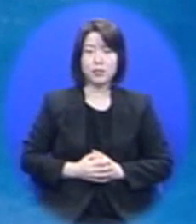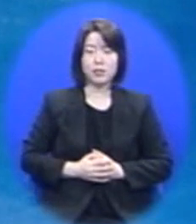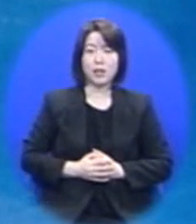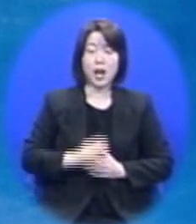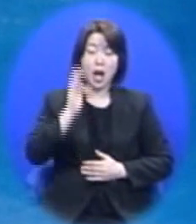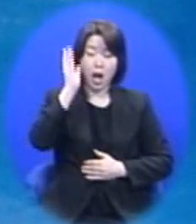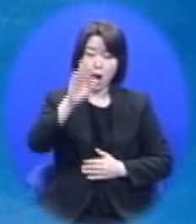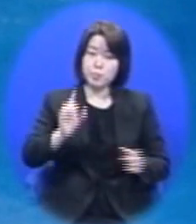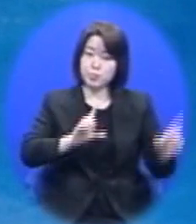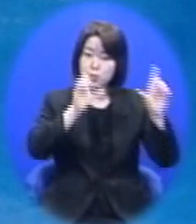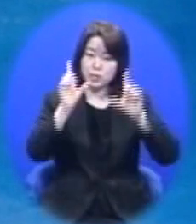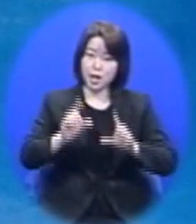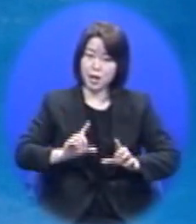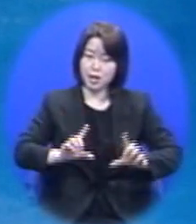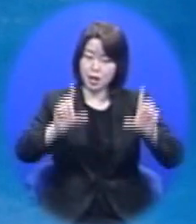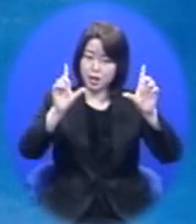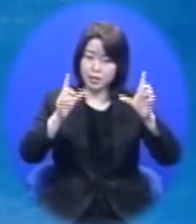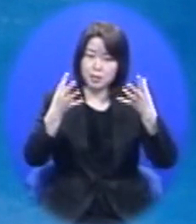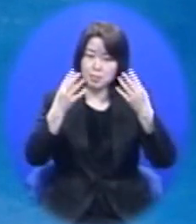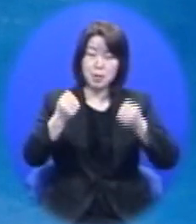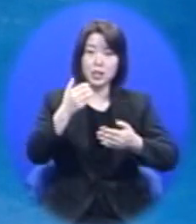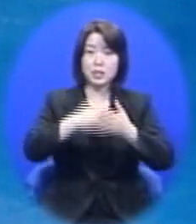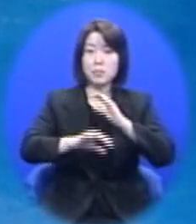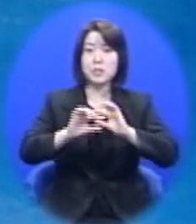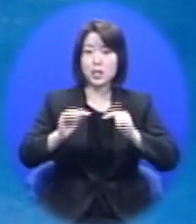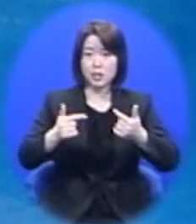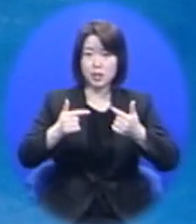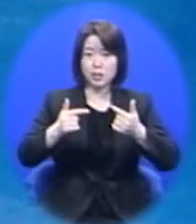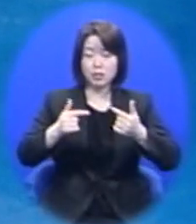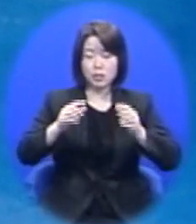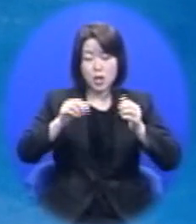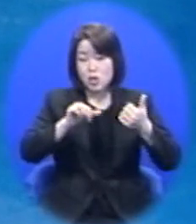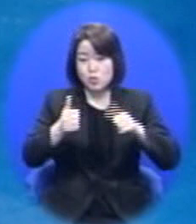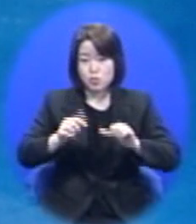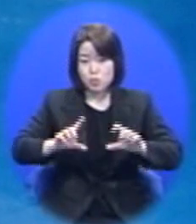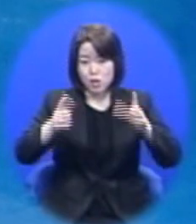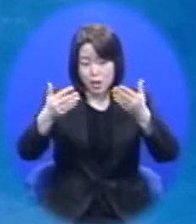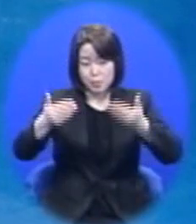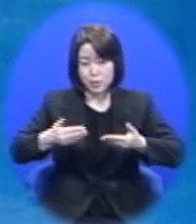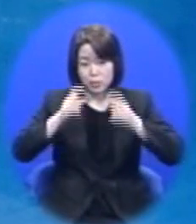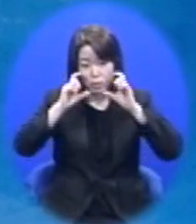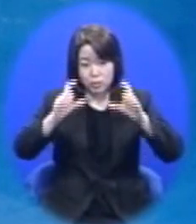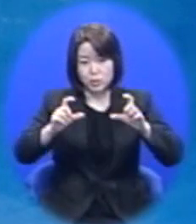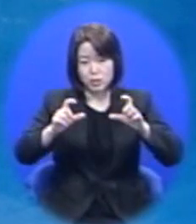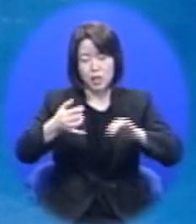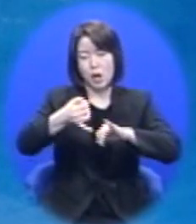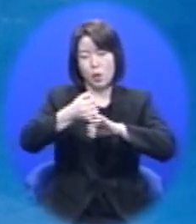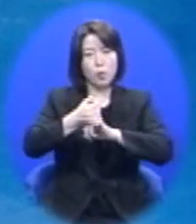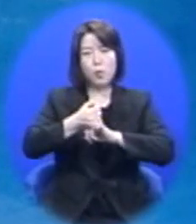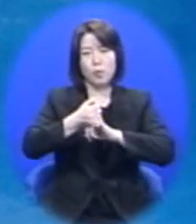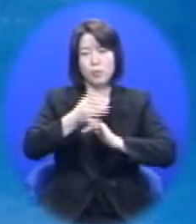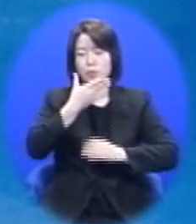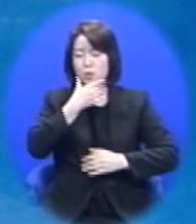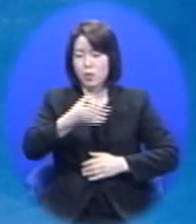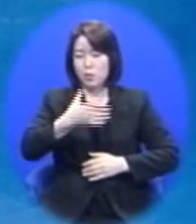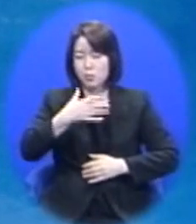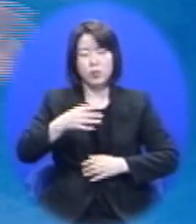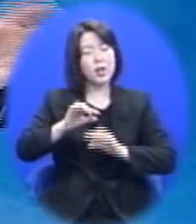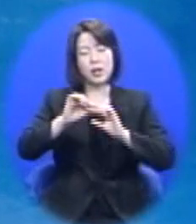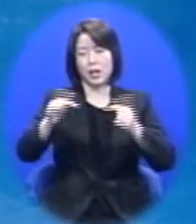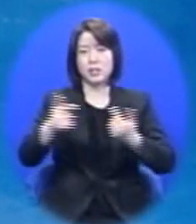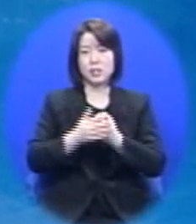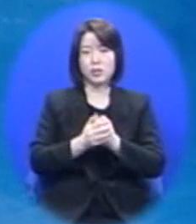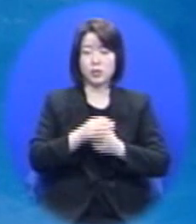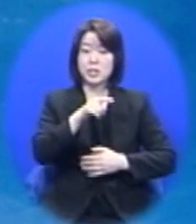날이 얼마 안 남았다, 이런 시한부 판정을 받는 것이 꼭 불행한 것만 아닙니다. 이런 기회를 얻지